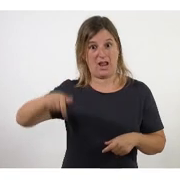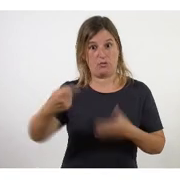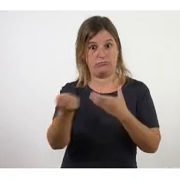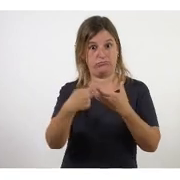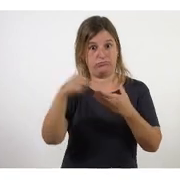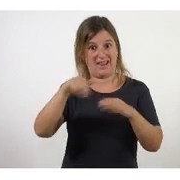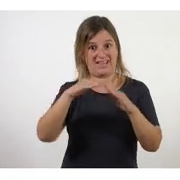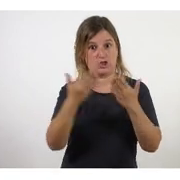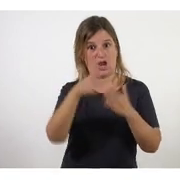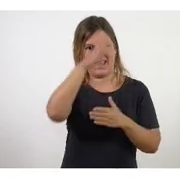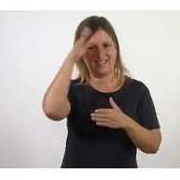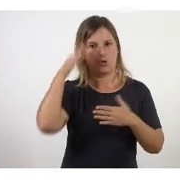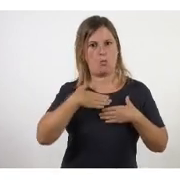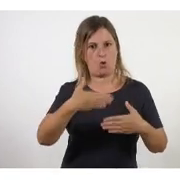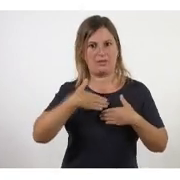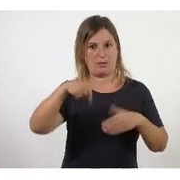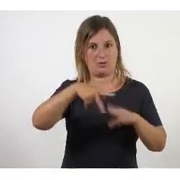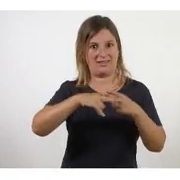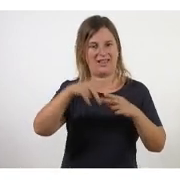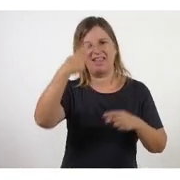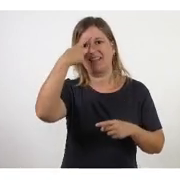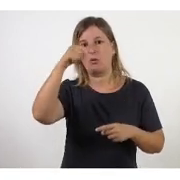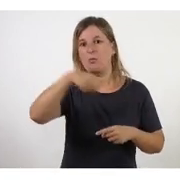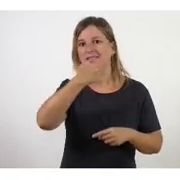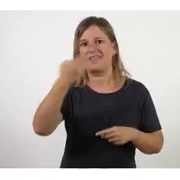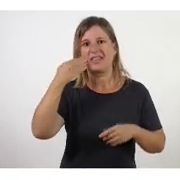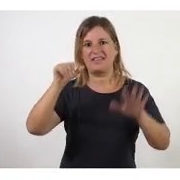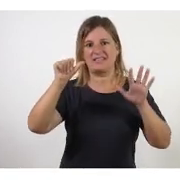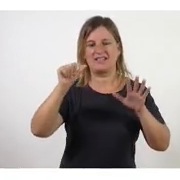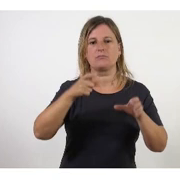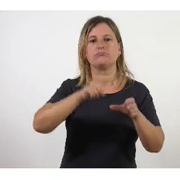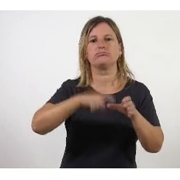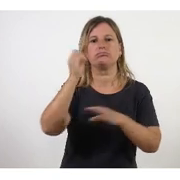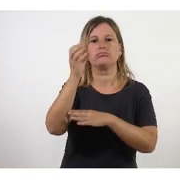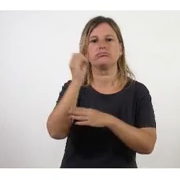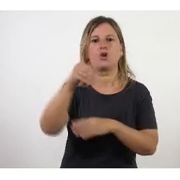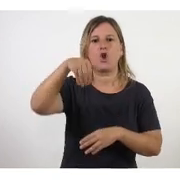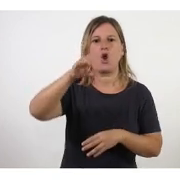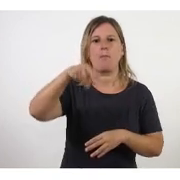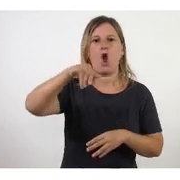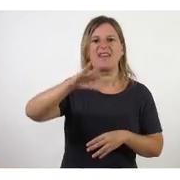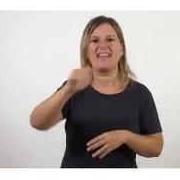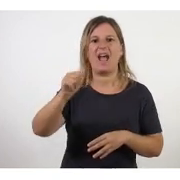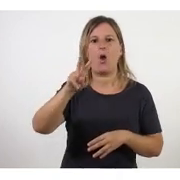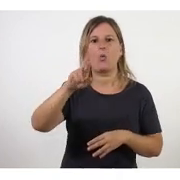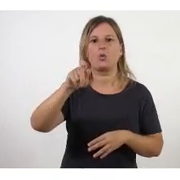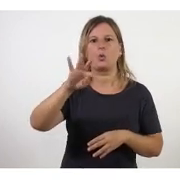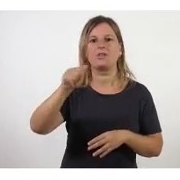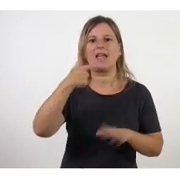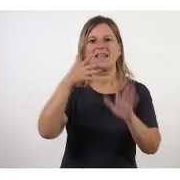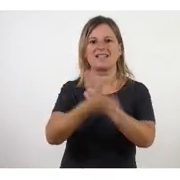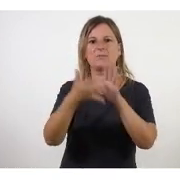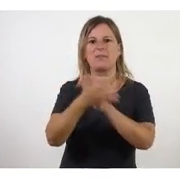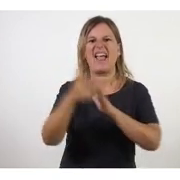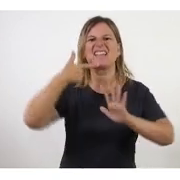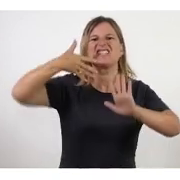d'Estiu del Voluntariat, recordar-vos que aquesta tarda ens veiem a les 6 amb la Mònica Urrutia, que ens donarà les claus per utilitzar les stories d'Instagram. O sigui, que el que